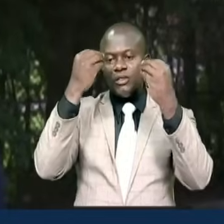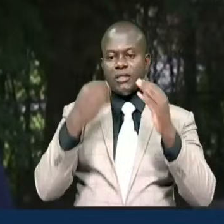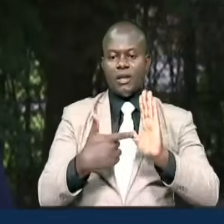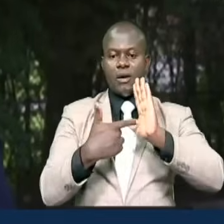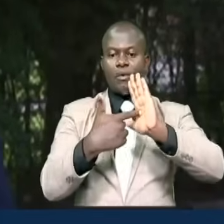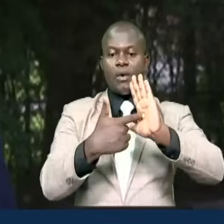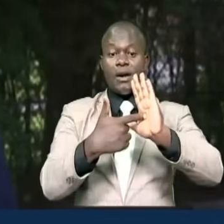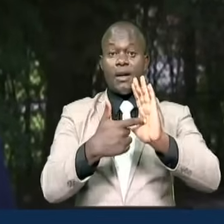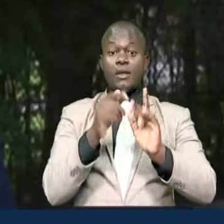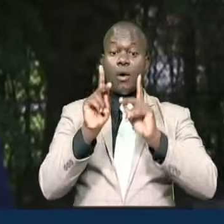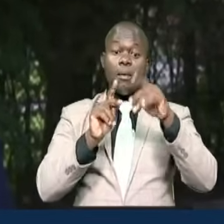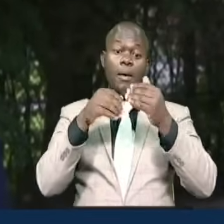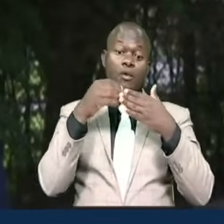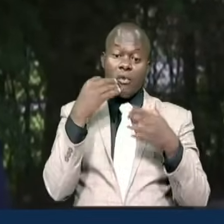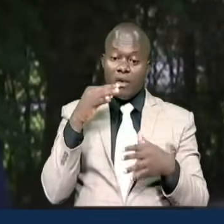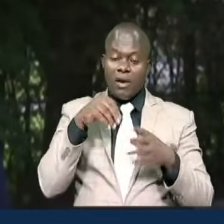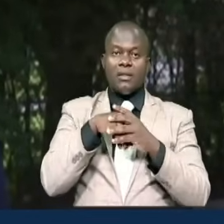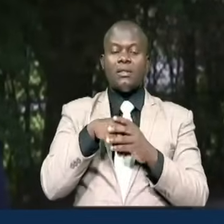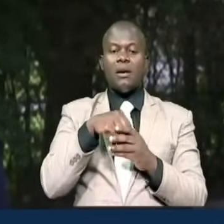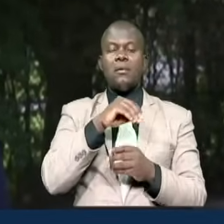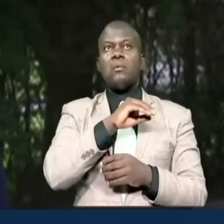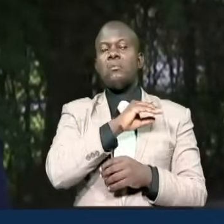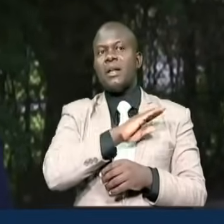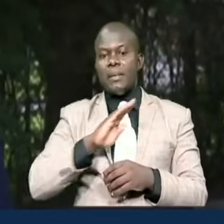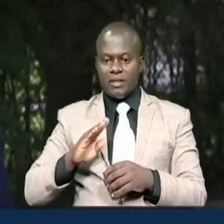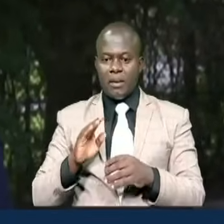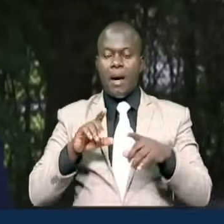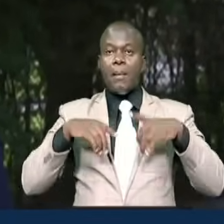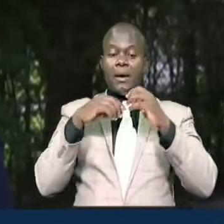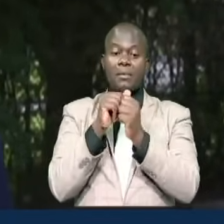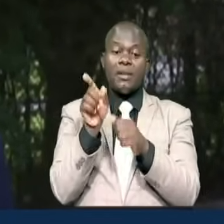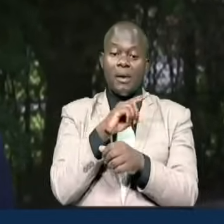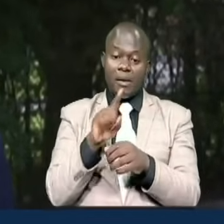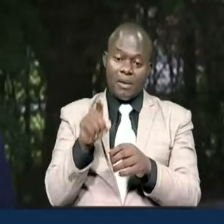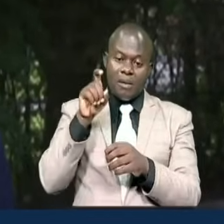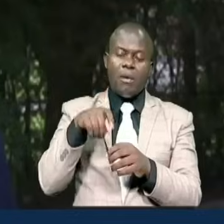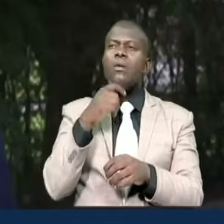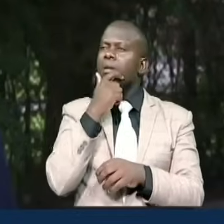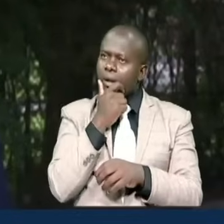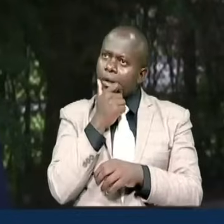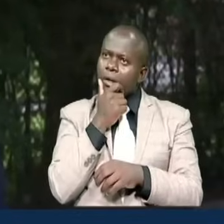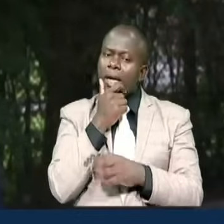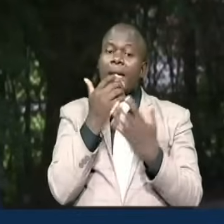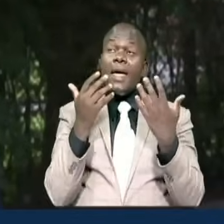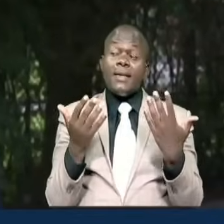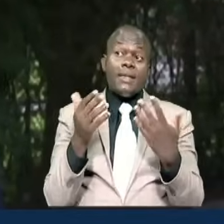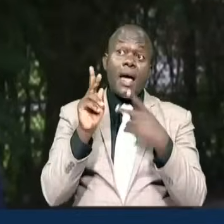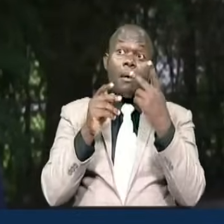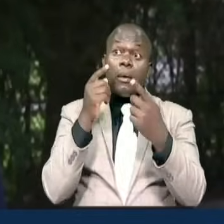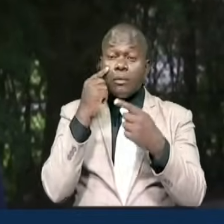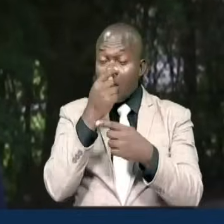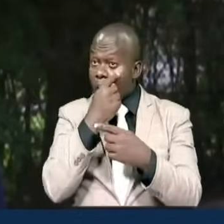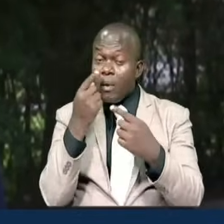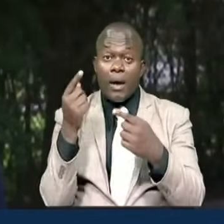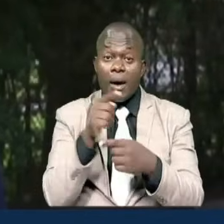ko abo bantu mu Bufaransa mu Bubiligi babanaga n'abanyabyaha, ko noneho bakwiriye kuvuga bati ese burya abantu twabonaga mu